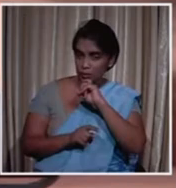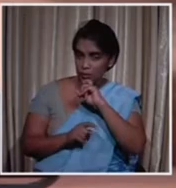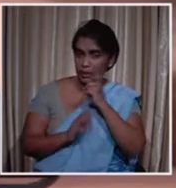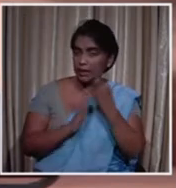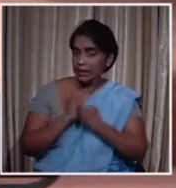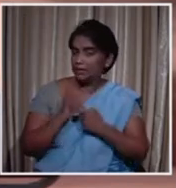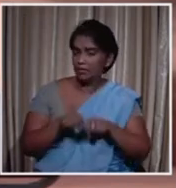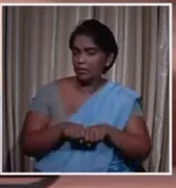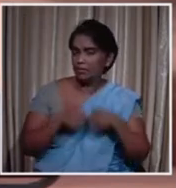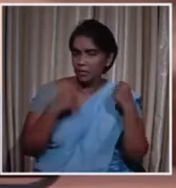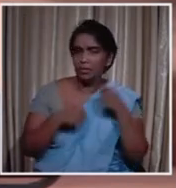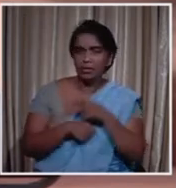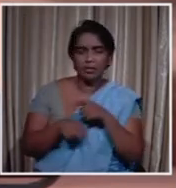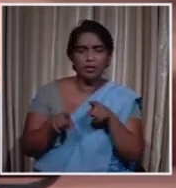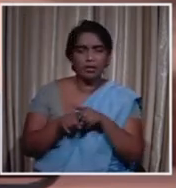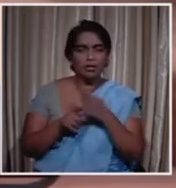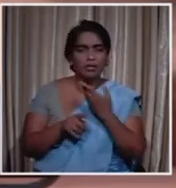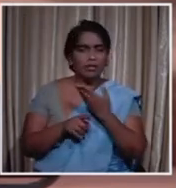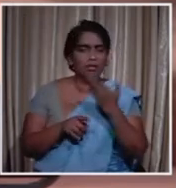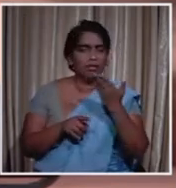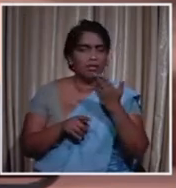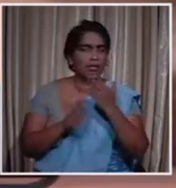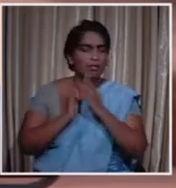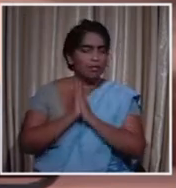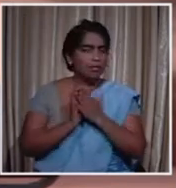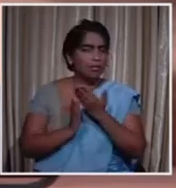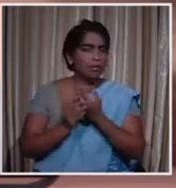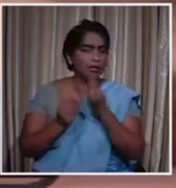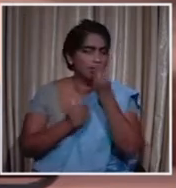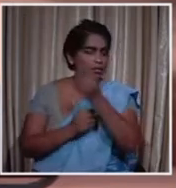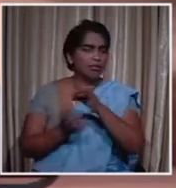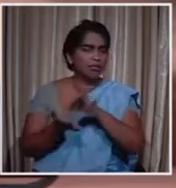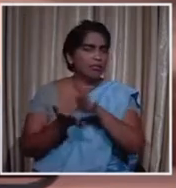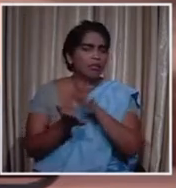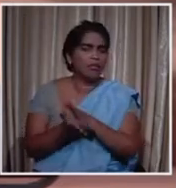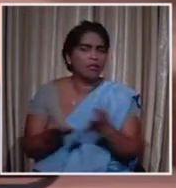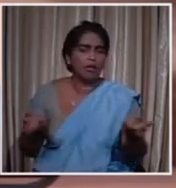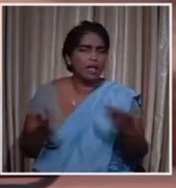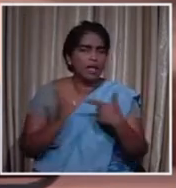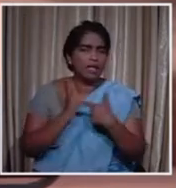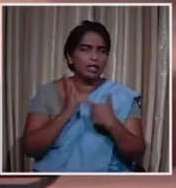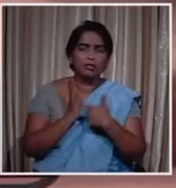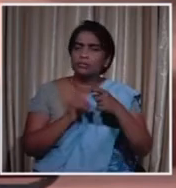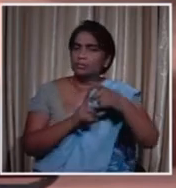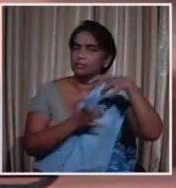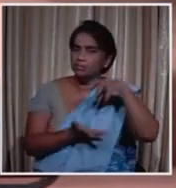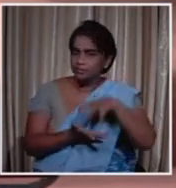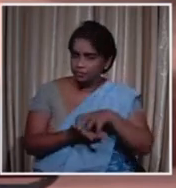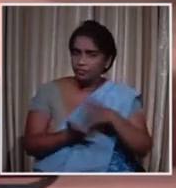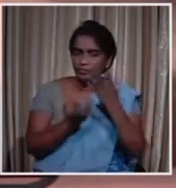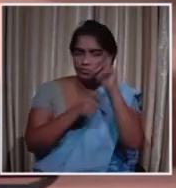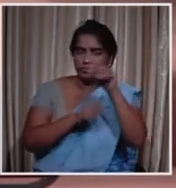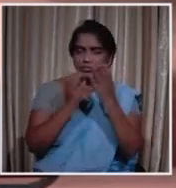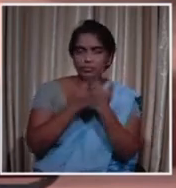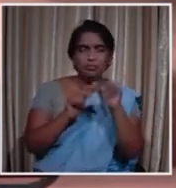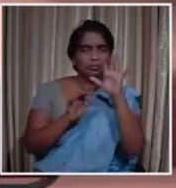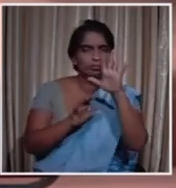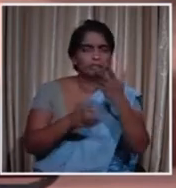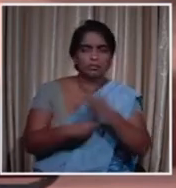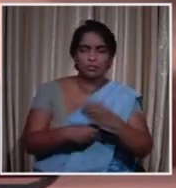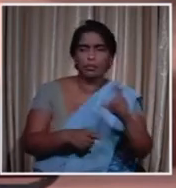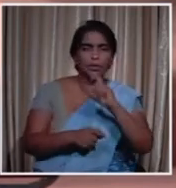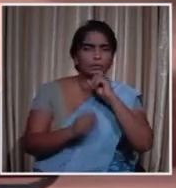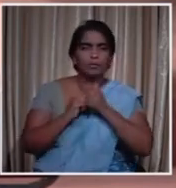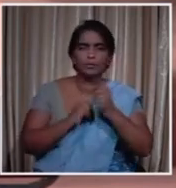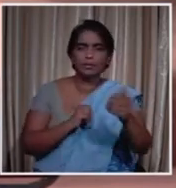பௌத்த பிக்குமாருக்கு இந்த நீதிமன்றம் என்ன வழங்குகிறது? திருவண்ணாமலையில 5 மாணவர்கள் காணாமல் போனார்கள், நீதிமன்றத்தால் எதுவும் செய்ய முடியவில்லை. இன்று